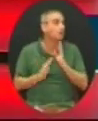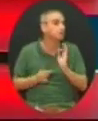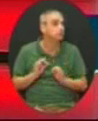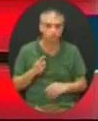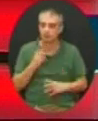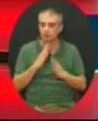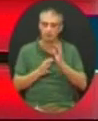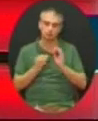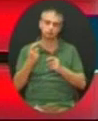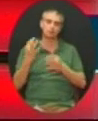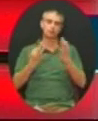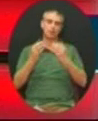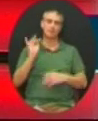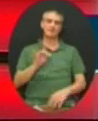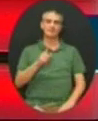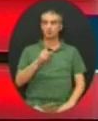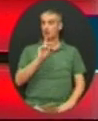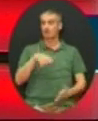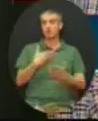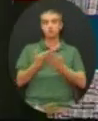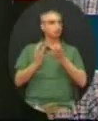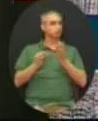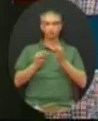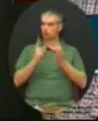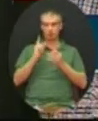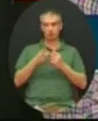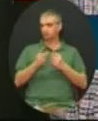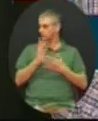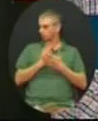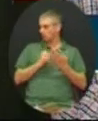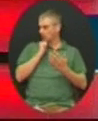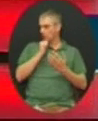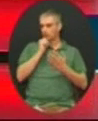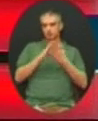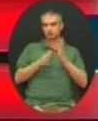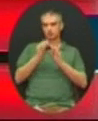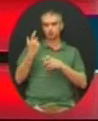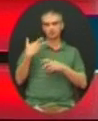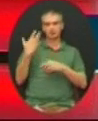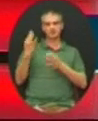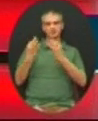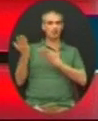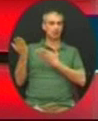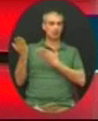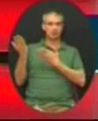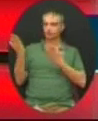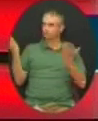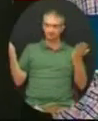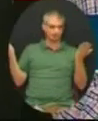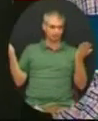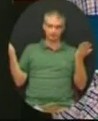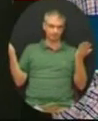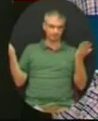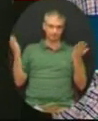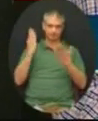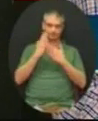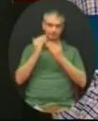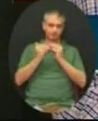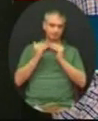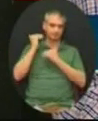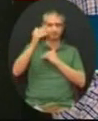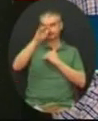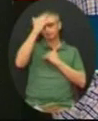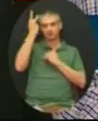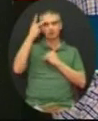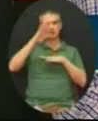המשפט הוא שחקן וטו. לעומת זאת, יועץ משפטי לא צריך להיות שחקן וטו. יש כאלה שהם לא רוצים שבית המשפט יהיה שחקן וטו, אבל זה כבר מרחיק לכת הרבה